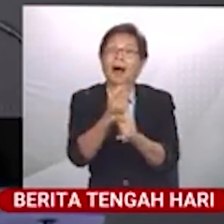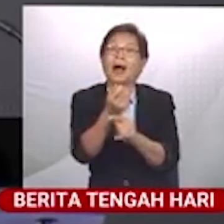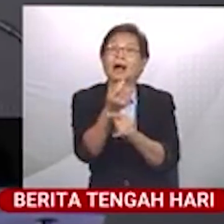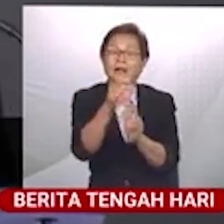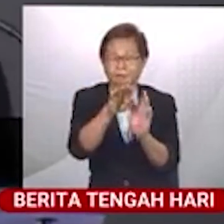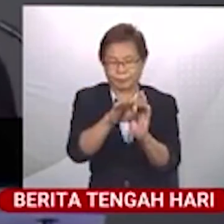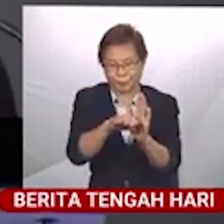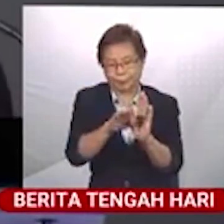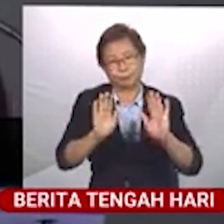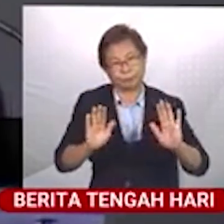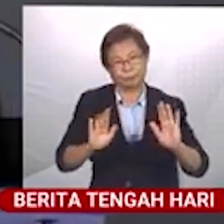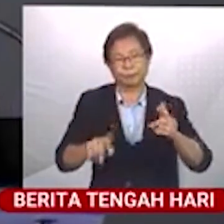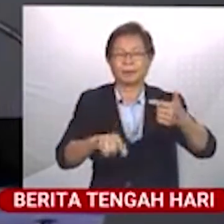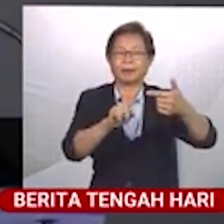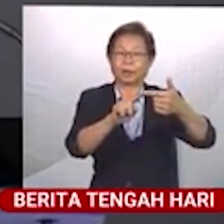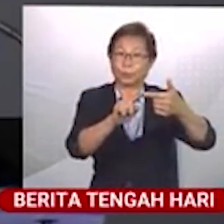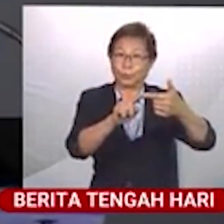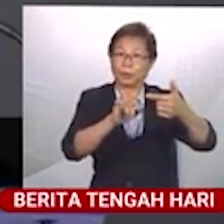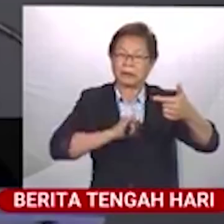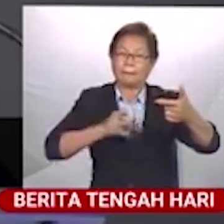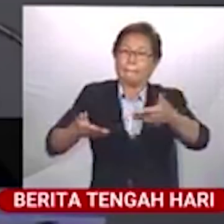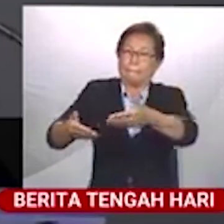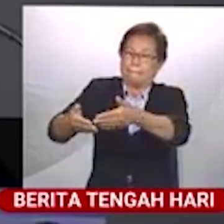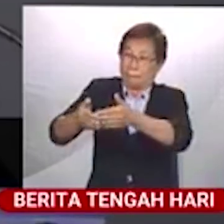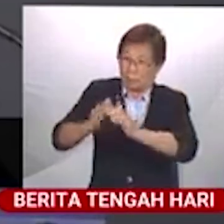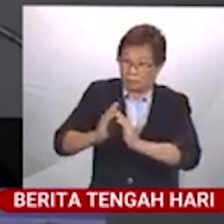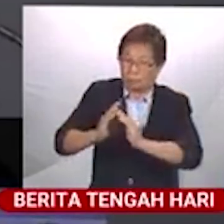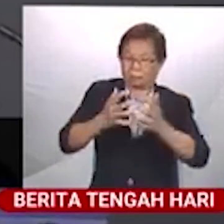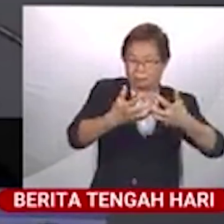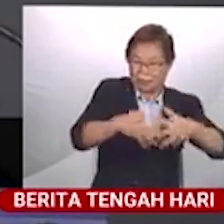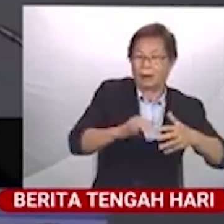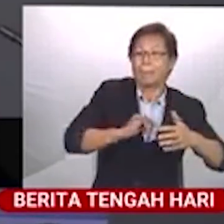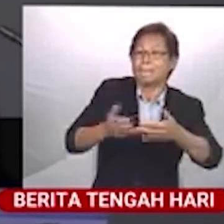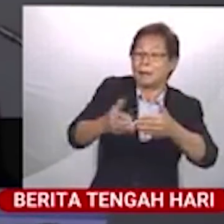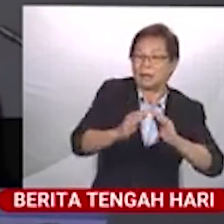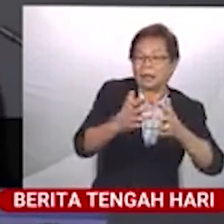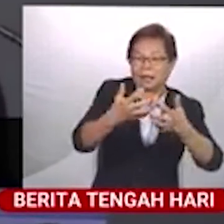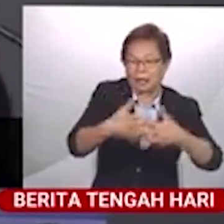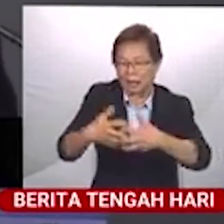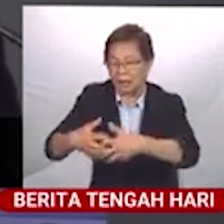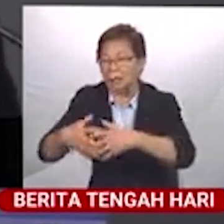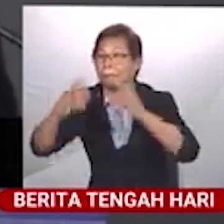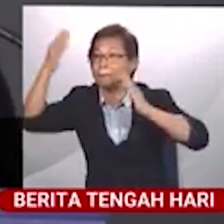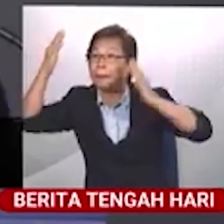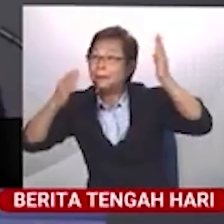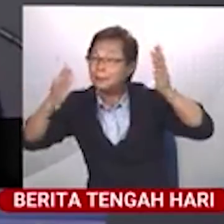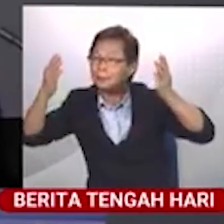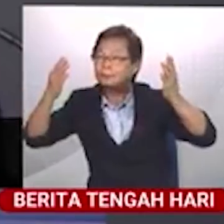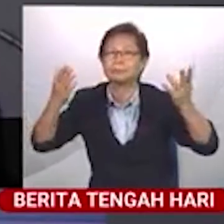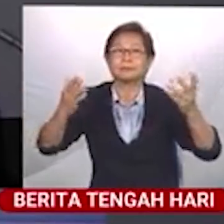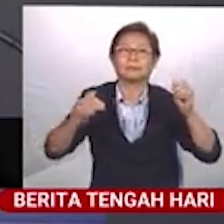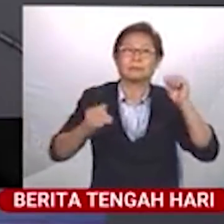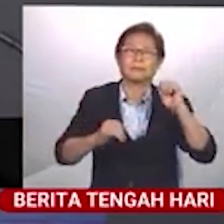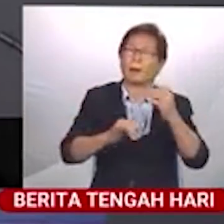berpatutan. Keduanya, kita juga telah minta supaya pekilang-pekilang yang ada dalam negara kita ini, kalau tak silap